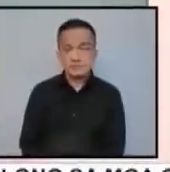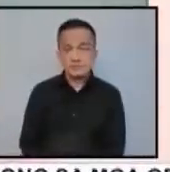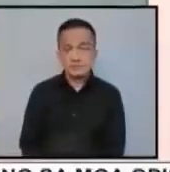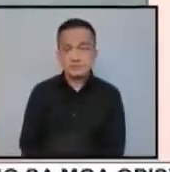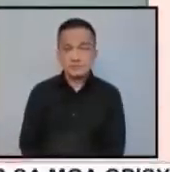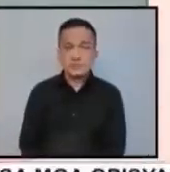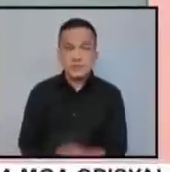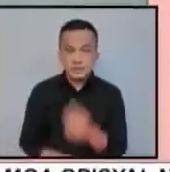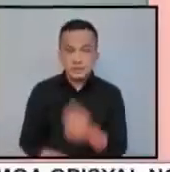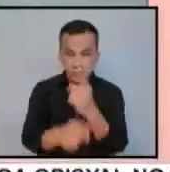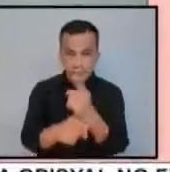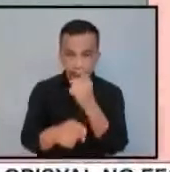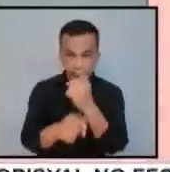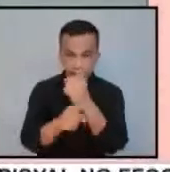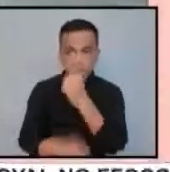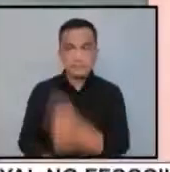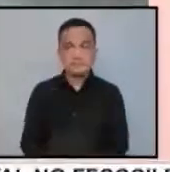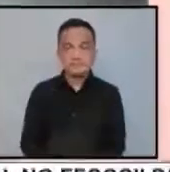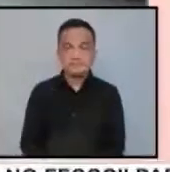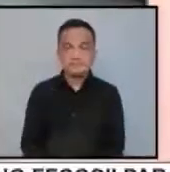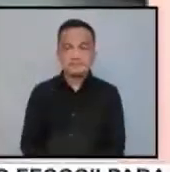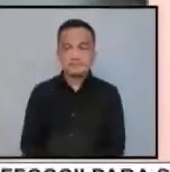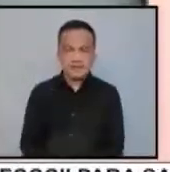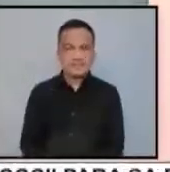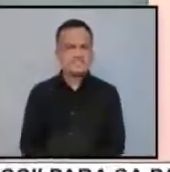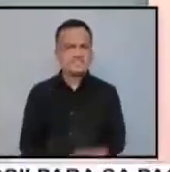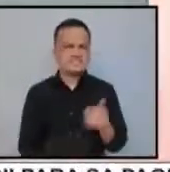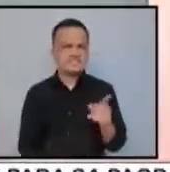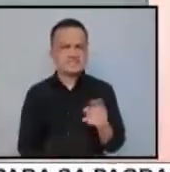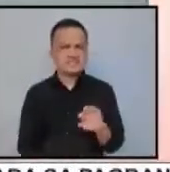Tama. Okay, so talagang sakripisyo meron muna. Meron yan,